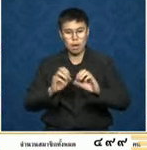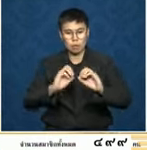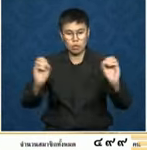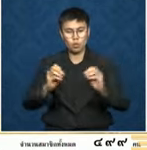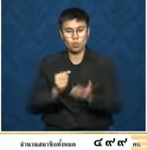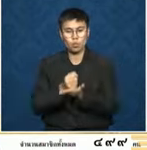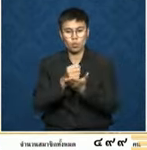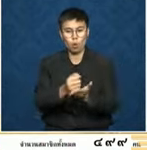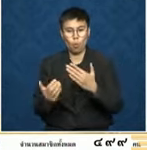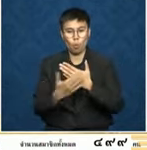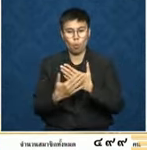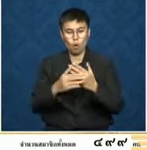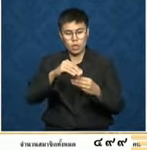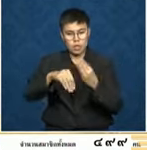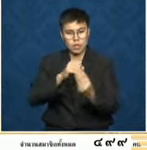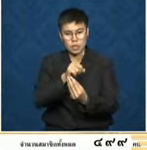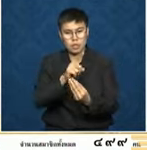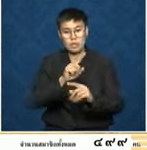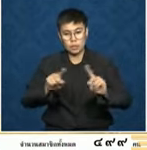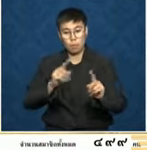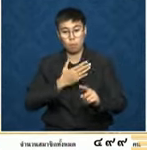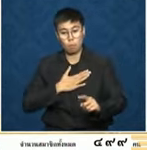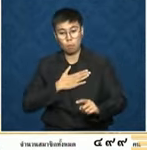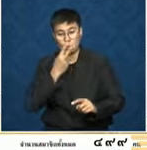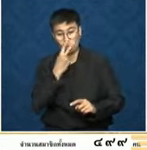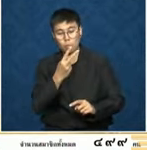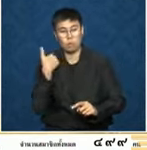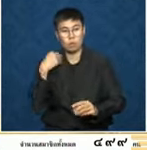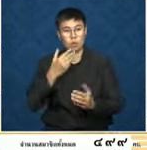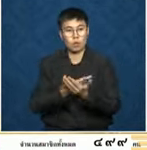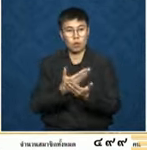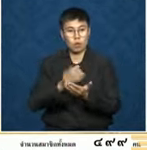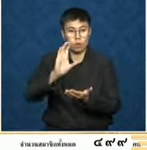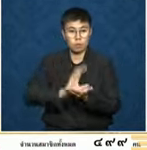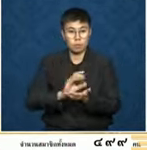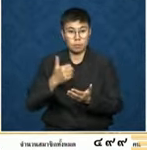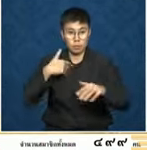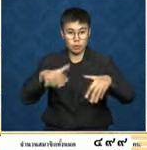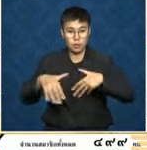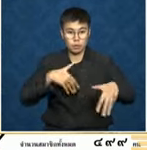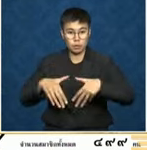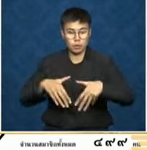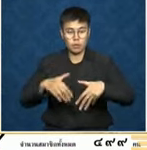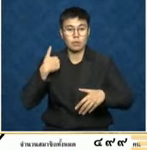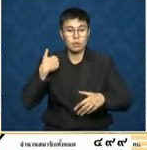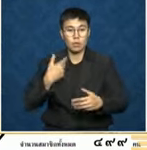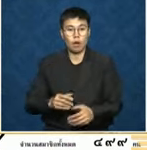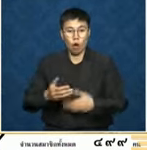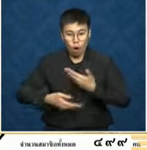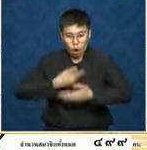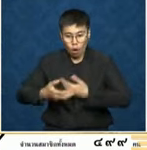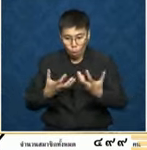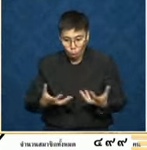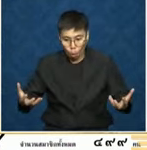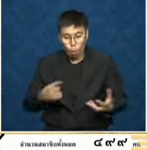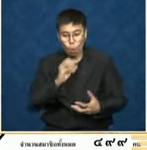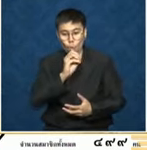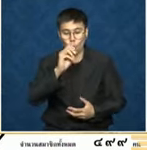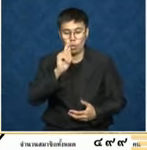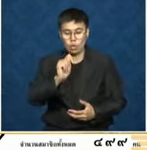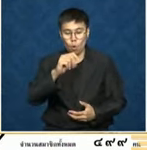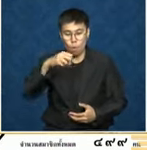เศรษฐกิจเดือนไหนก็ได้แต่ประการบางคราผมเห็นบางจังหวัดเนี่ยมันมีงบที่เอาชาวบ้านเอาแสดงสินค้าโอท็อปไปขายด้วยนะครับ